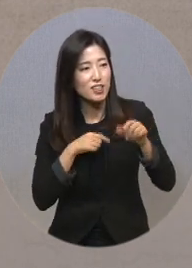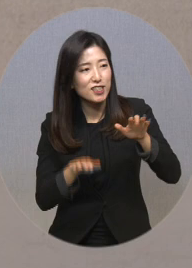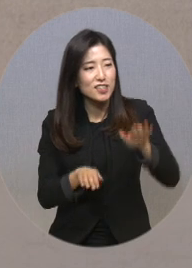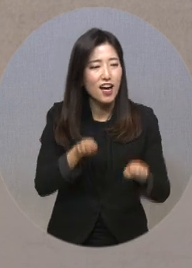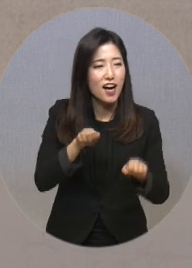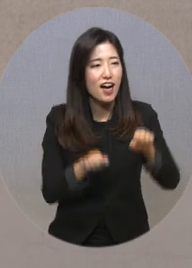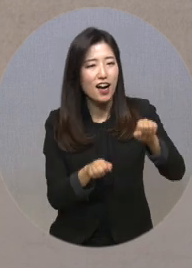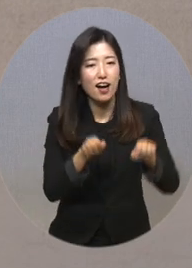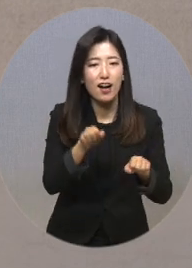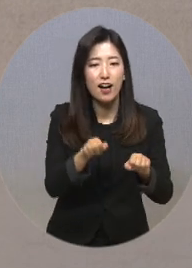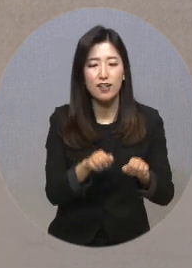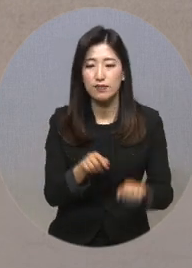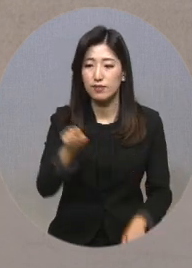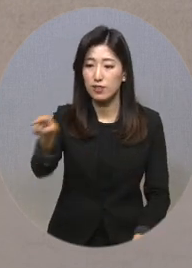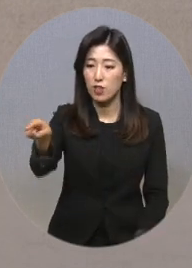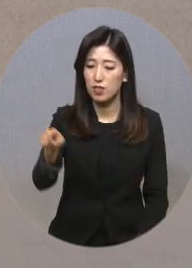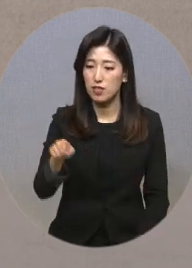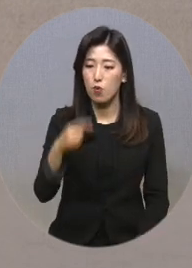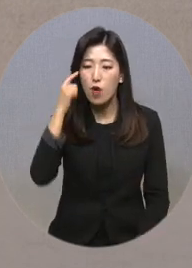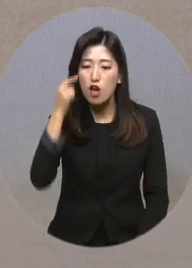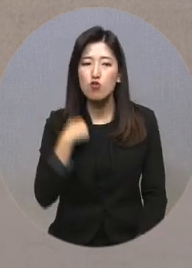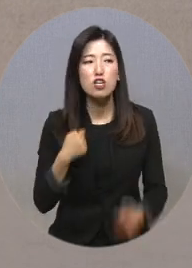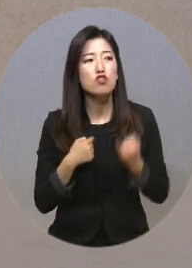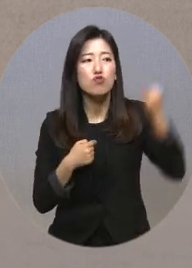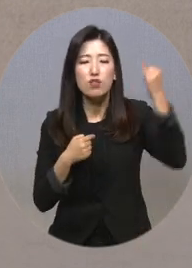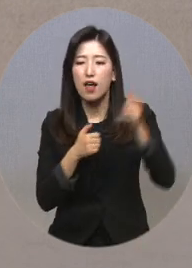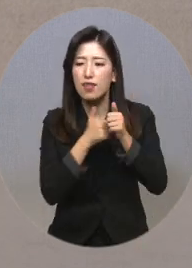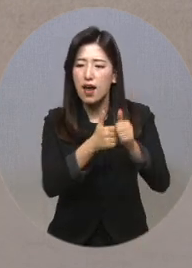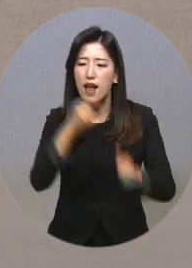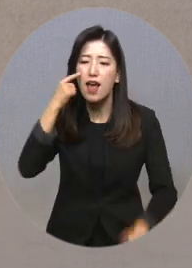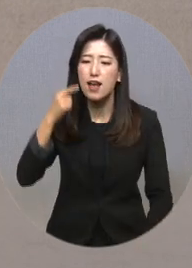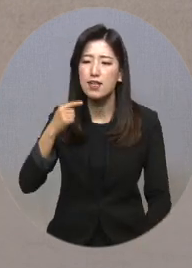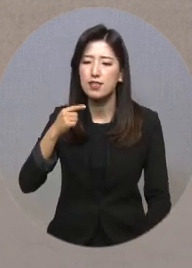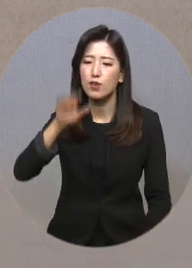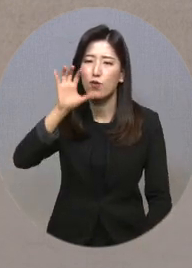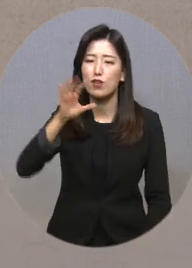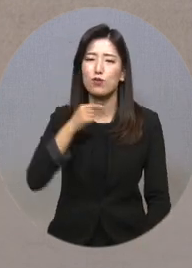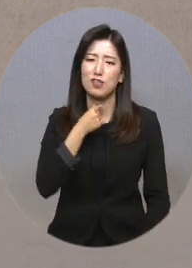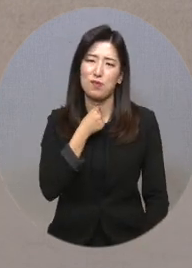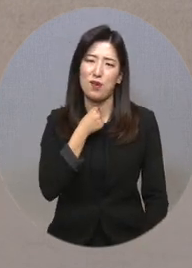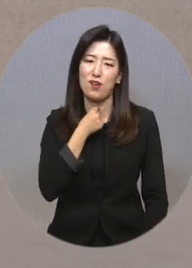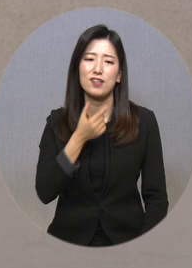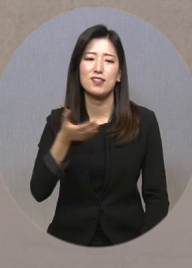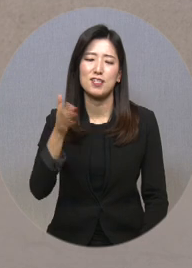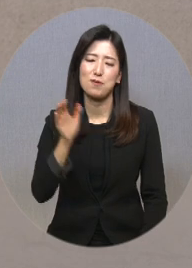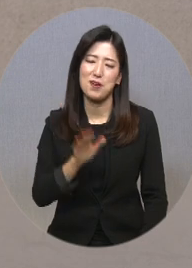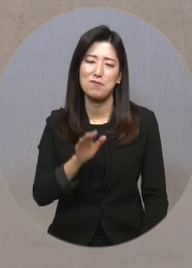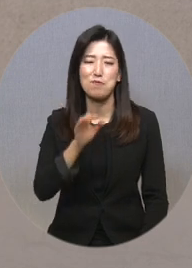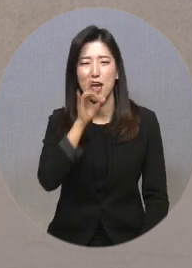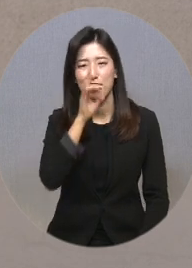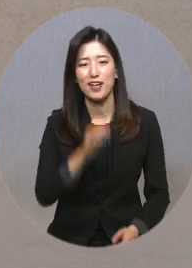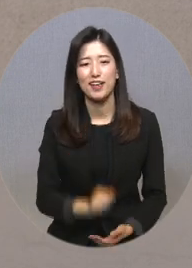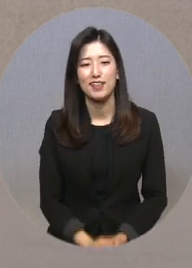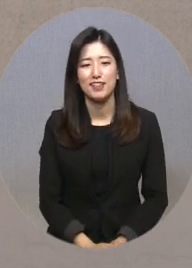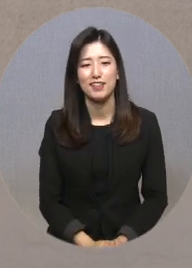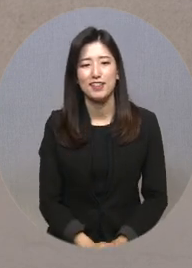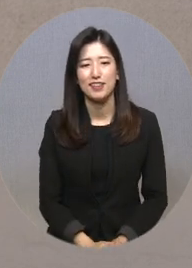쫓아가서 혼내주고 싶었지만 매번 그럴 수가 없기 때문에 저희는